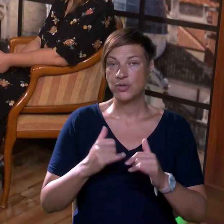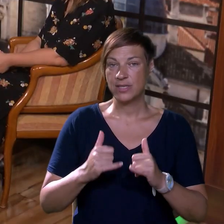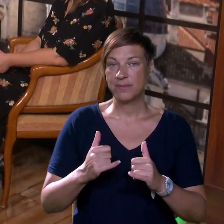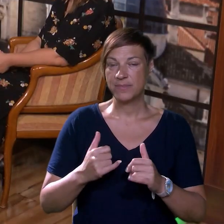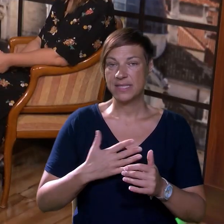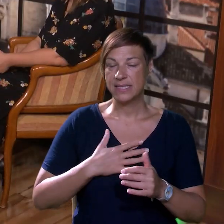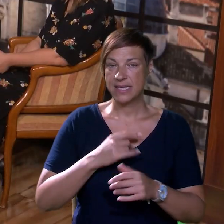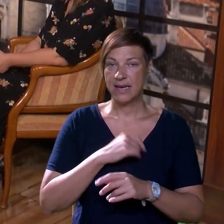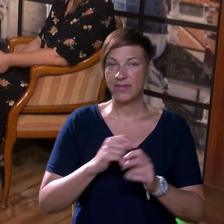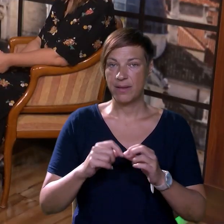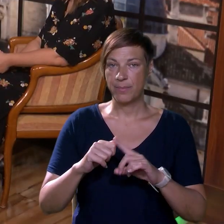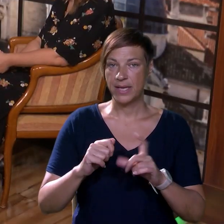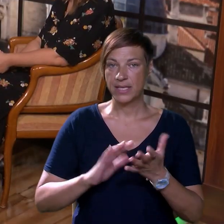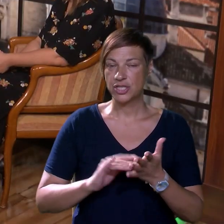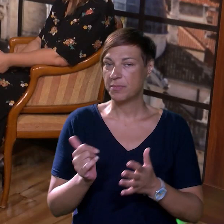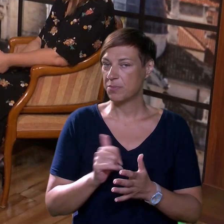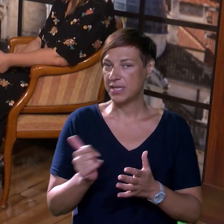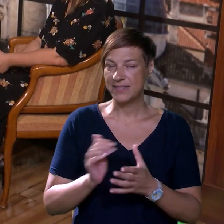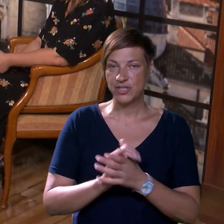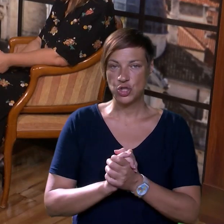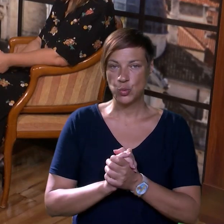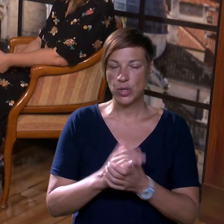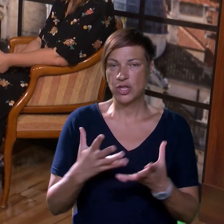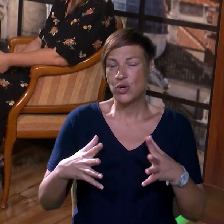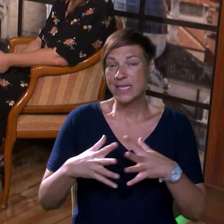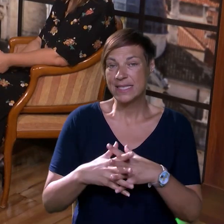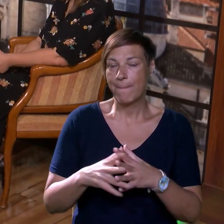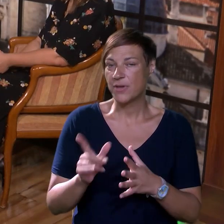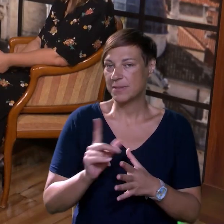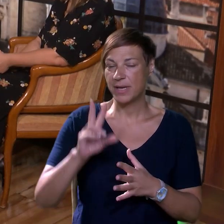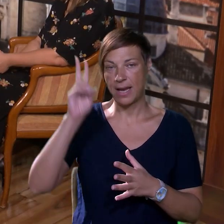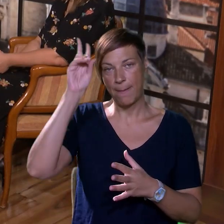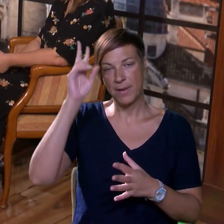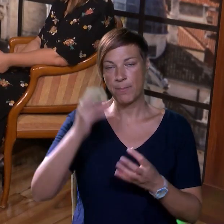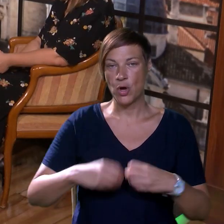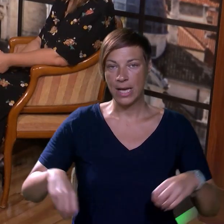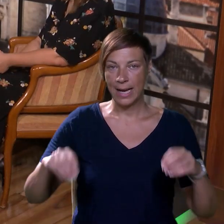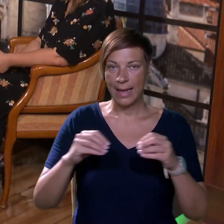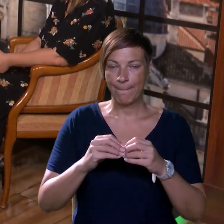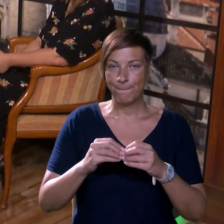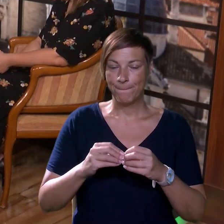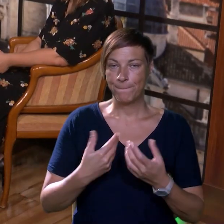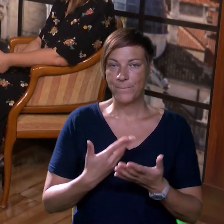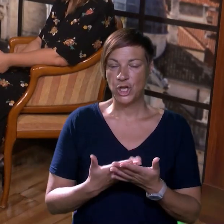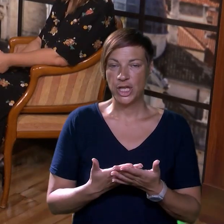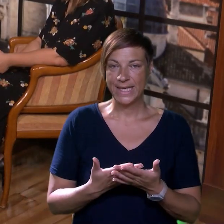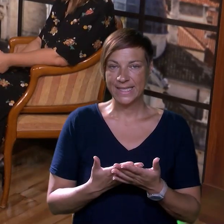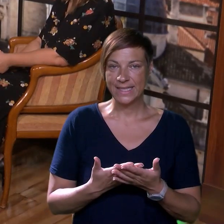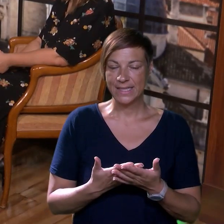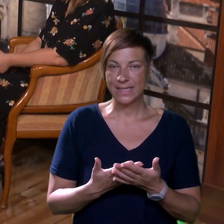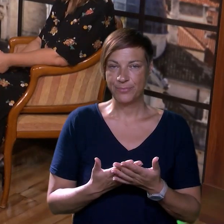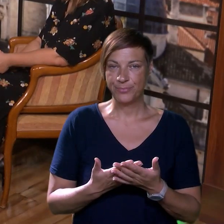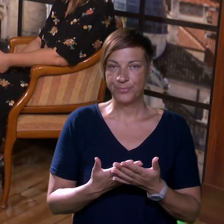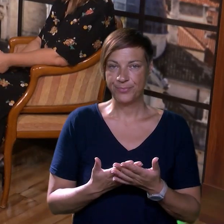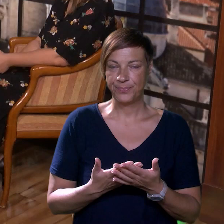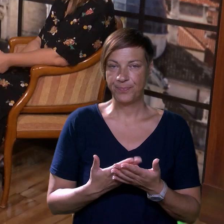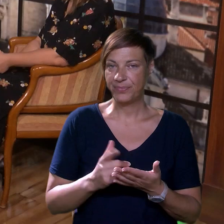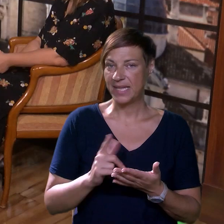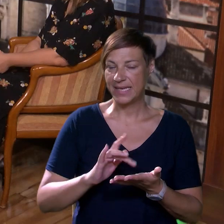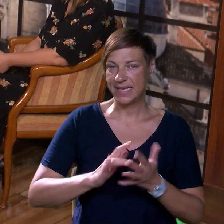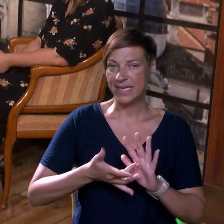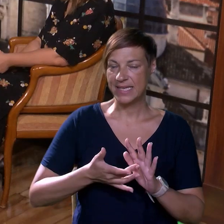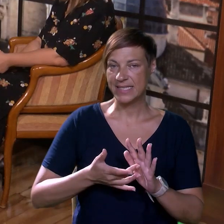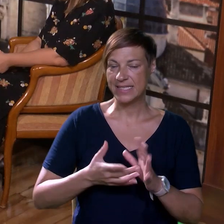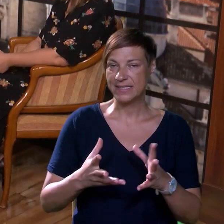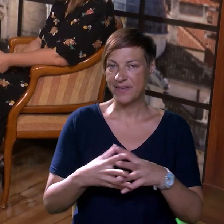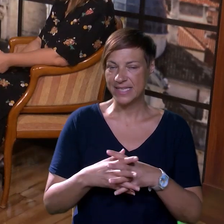isto sa sadašnjim ravnateljem Bekićem imamo izvrsnu suradnju. To je jedna simbioza bez koje ne bi mogli ti projekti i nešto biti, da nije sve